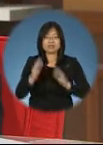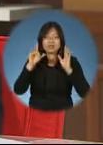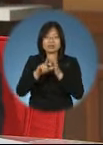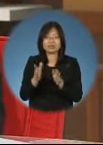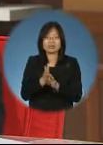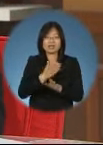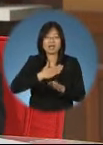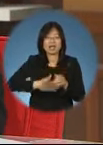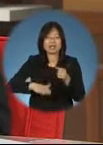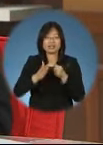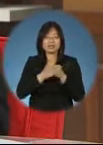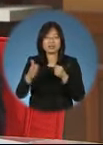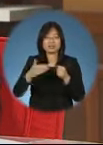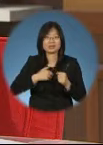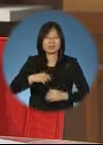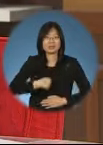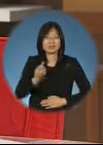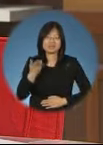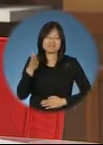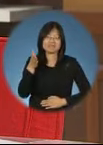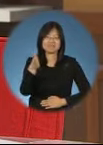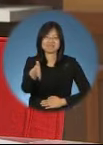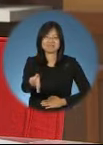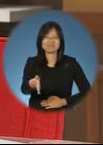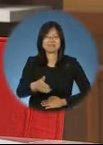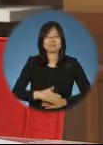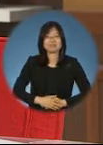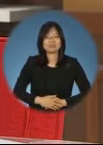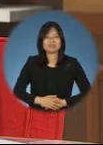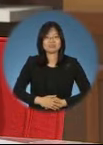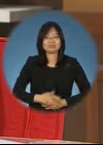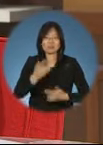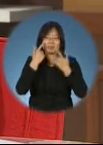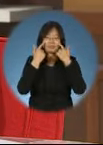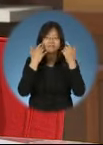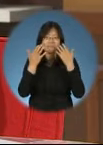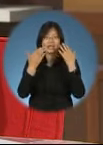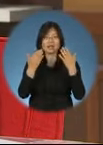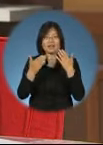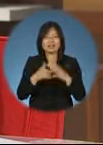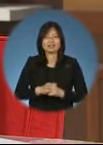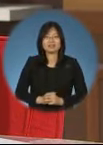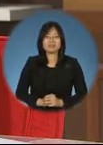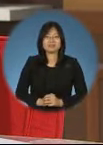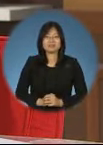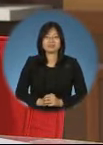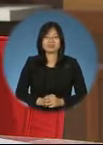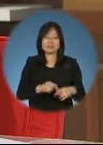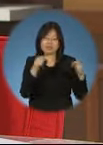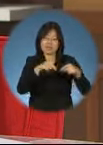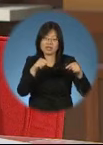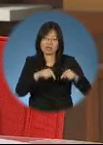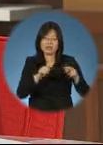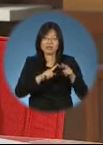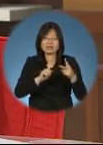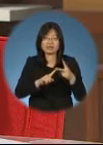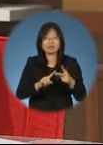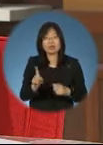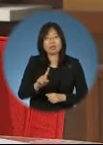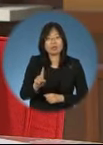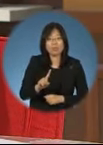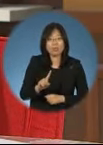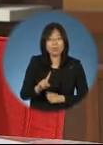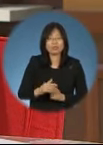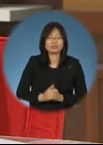어려서부터 알았기 때문에 나 혼자의 길을 나는 간다. 네. 그게 네. 확실했죠. 네. 타협이나 뭐 이렇게